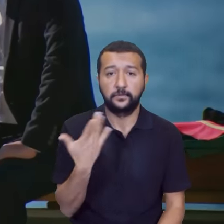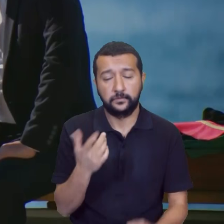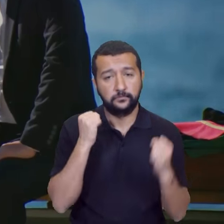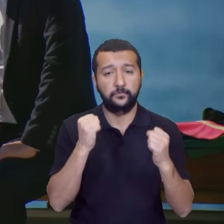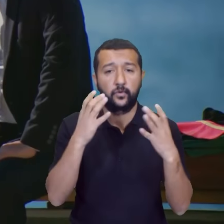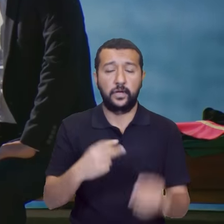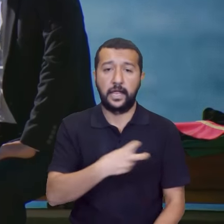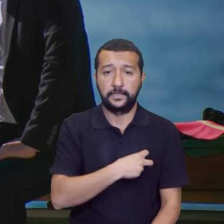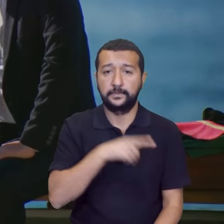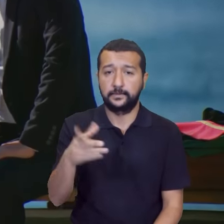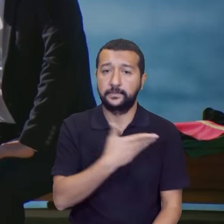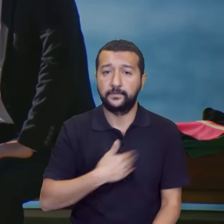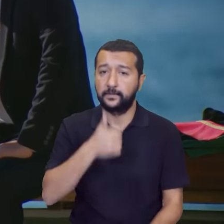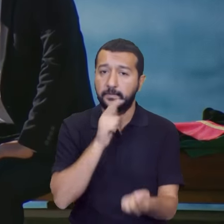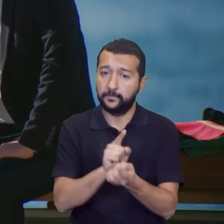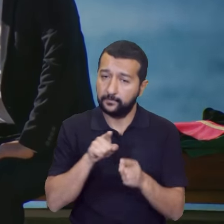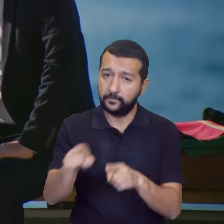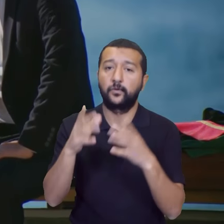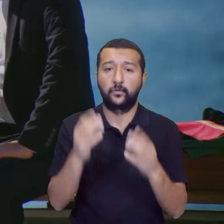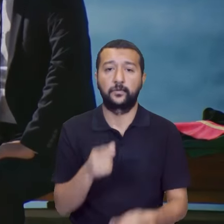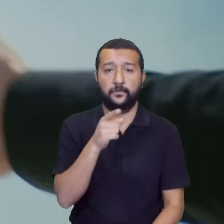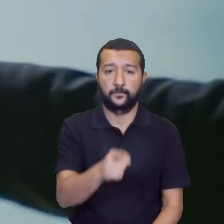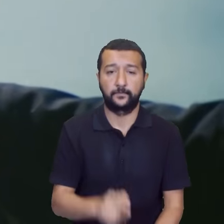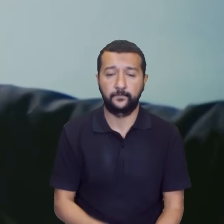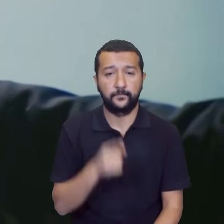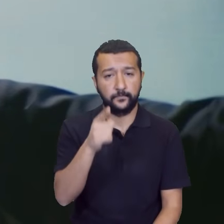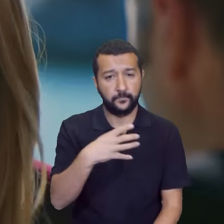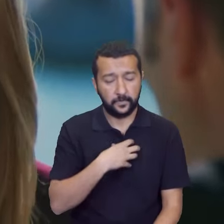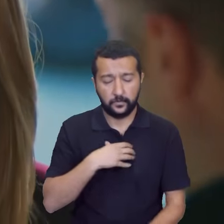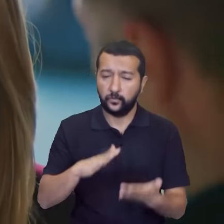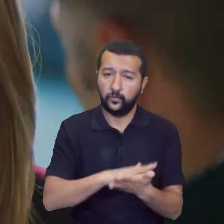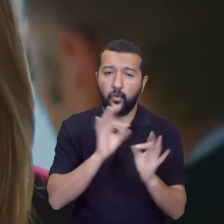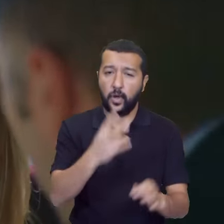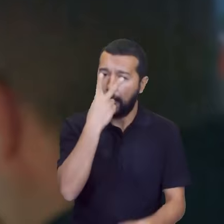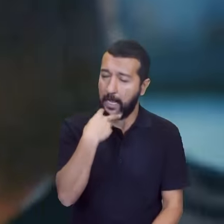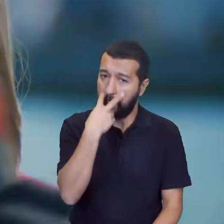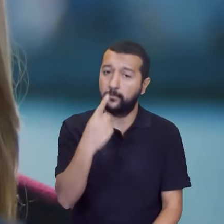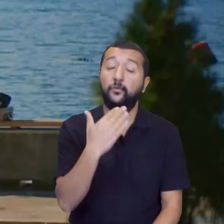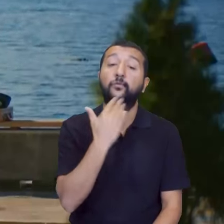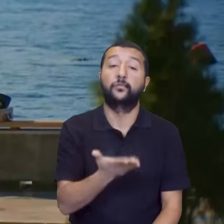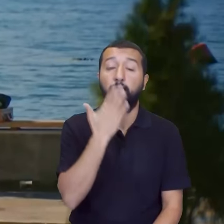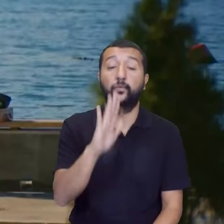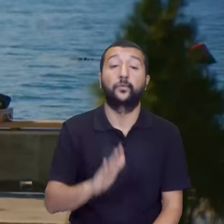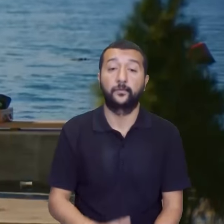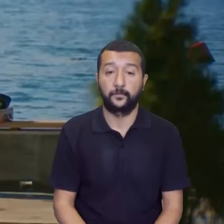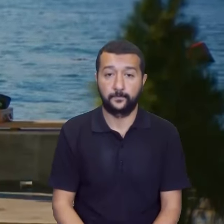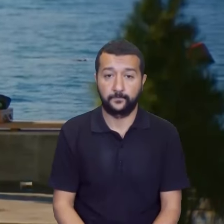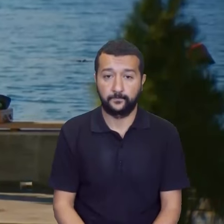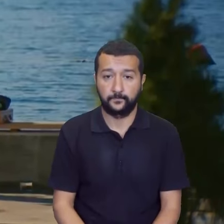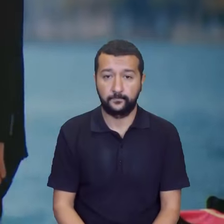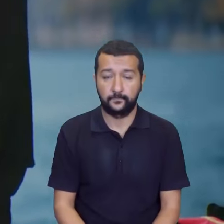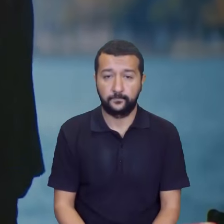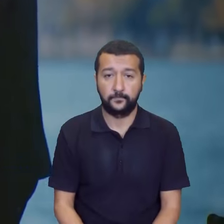durarak, aşkının, sevdiğin adamın peşinden koşarak. Hadi toparlan. Öyle ağlamak, sızlamak da yok. Koluna dokunup